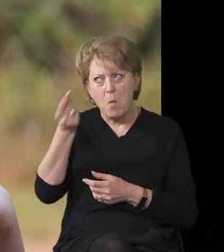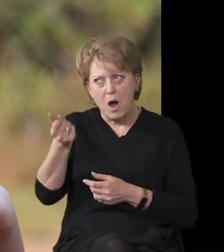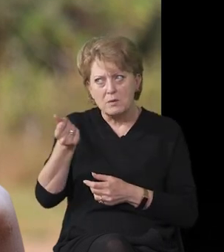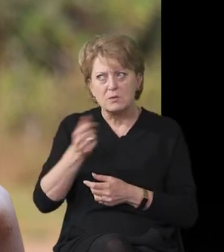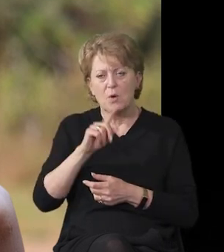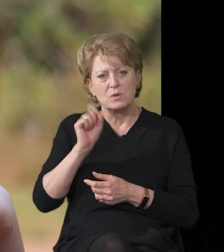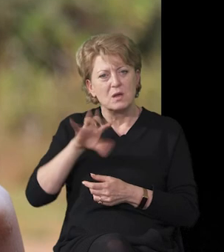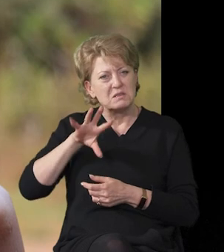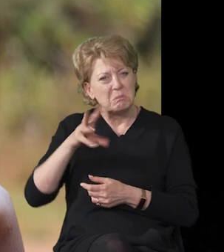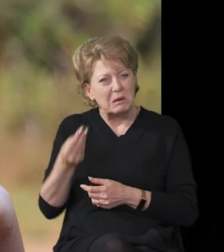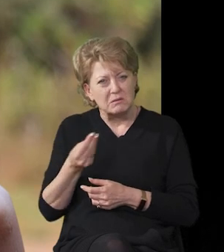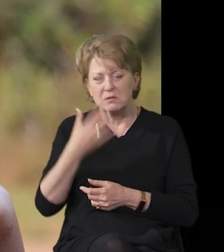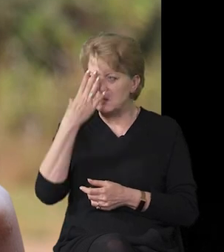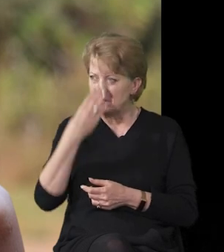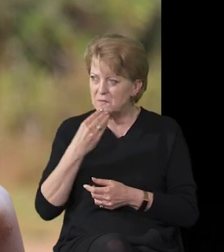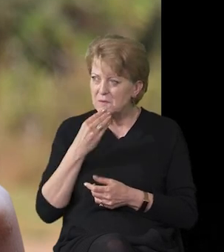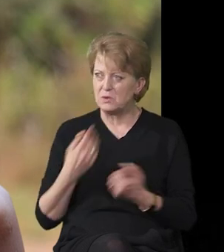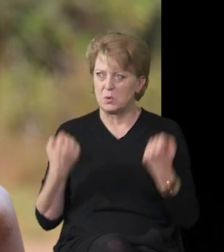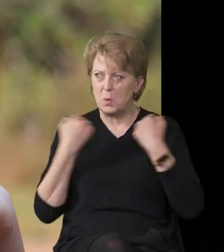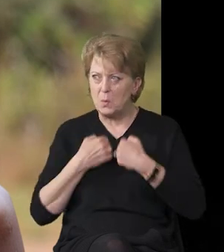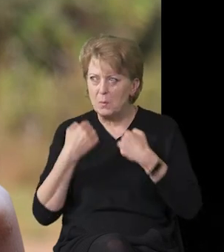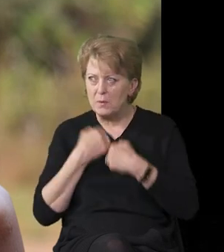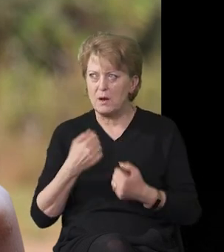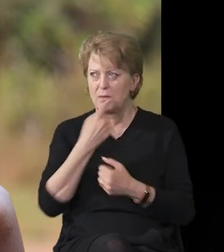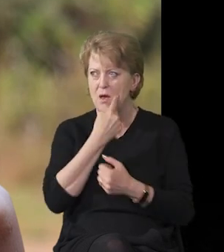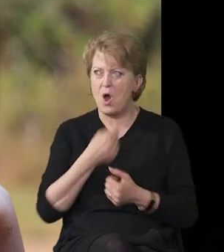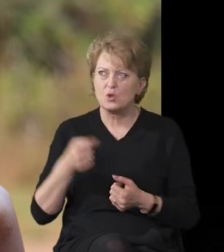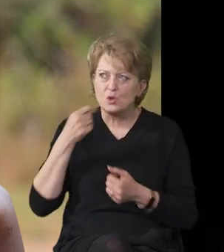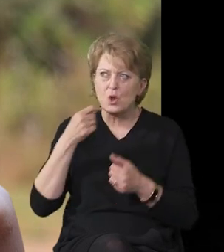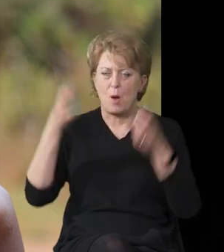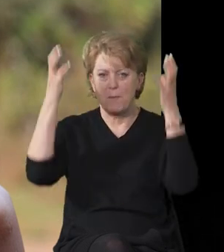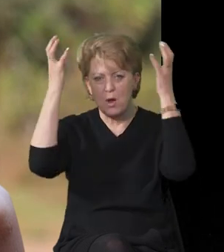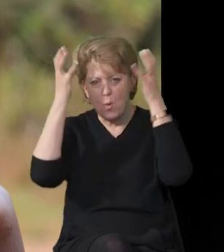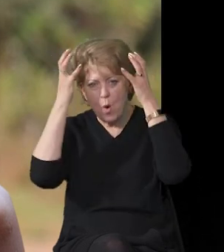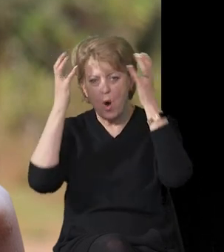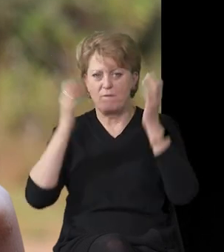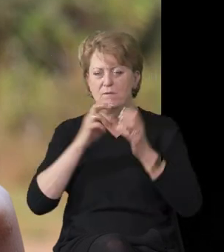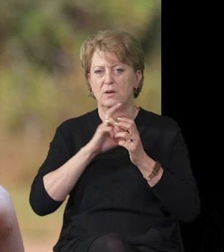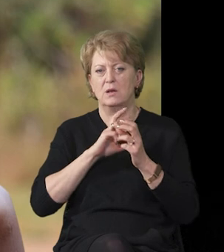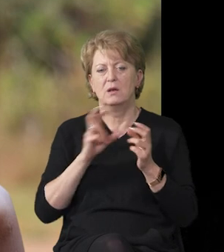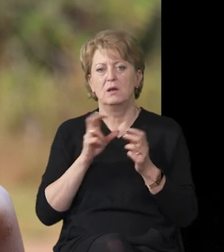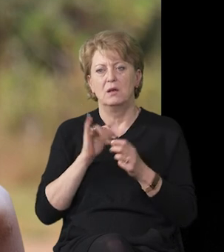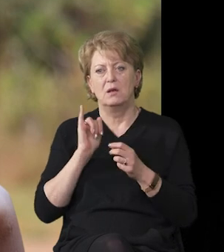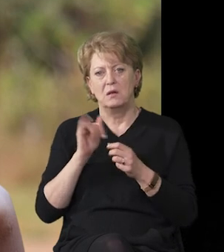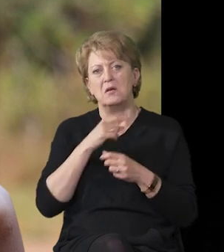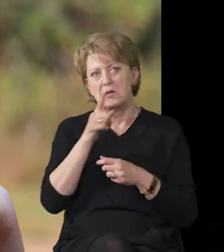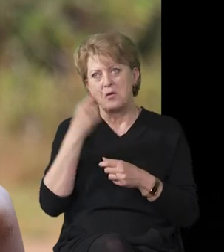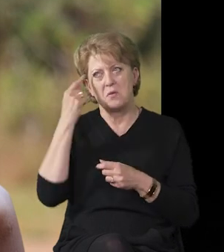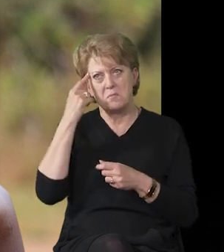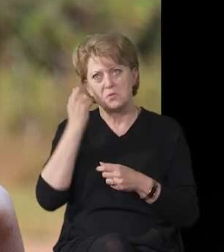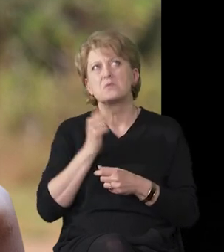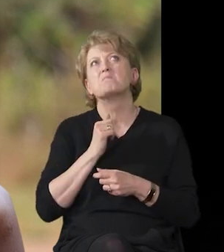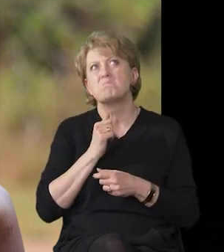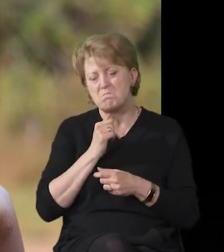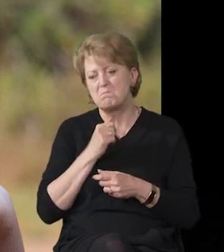takie dosyć specyficzne ubiory, jakieś ozdoby głowy, nie tylko za te właśnie krążki, więc puszczają